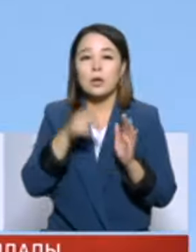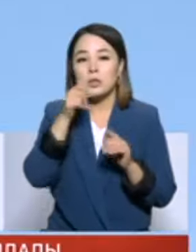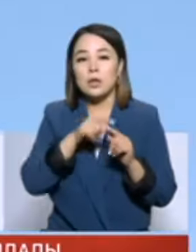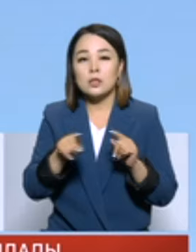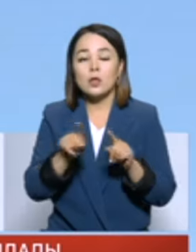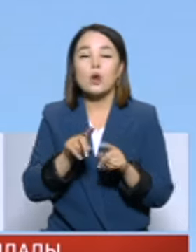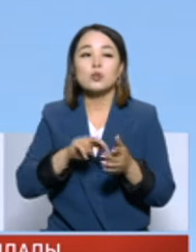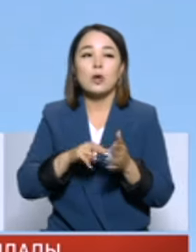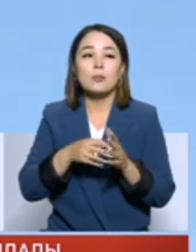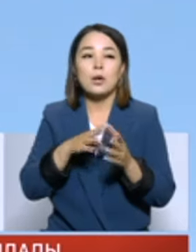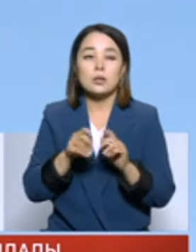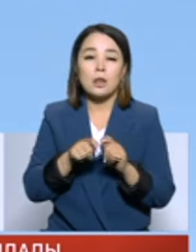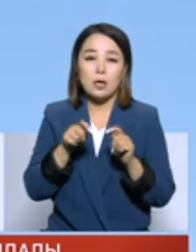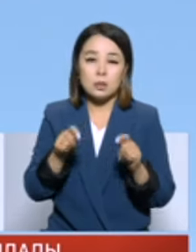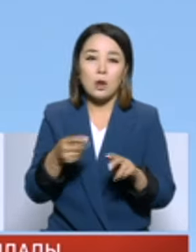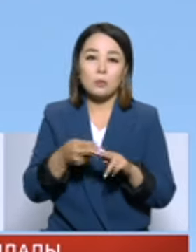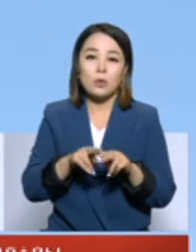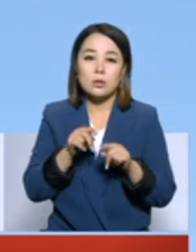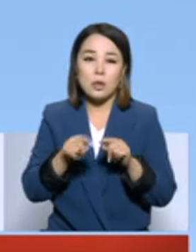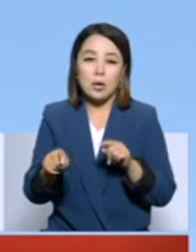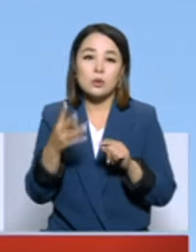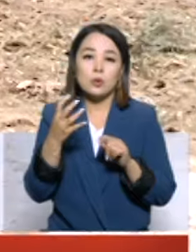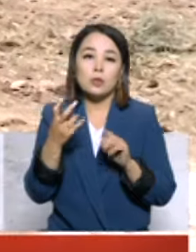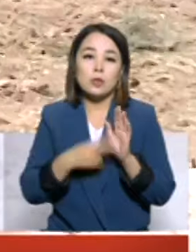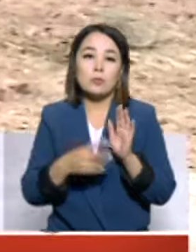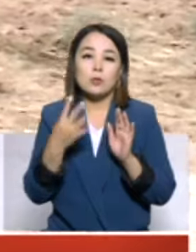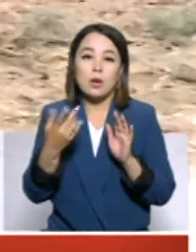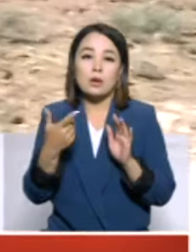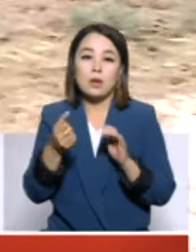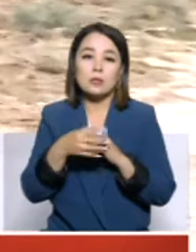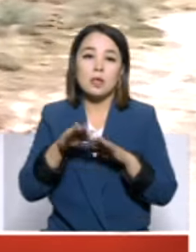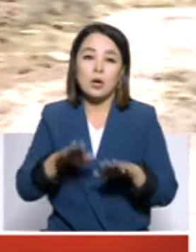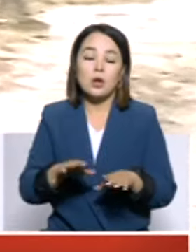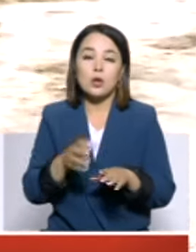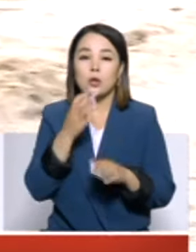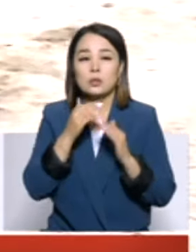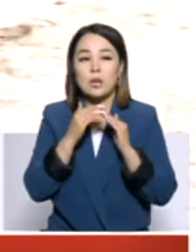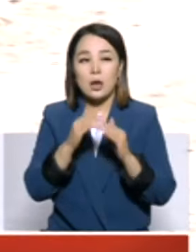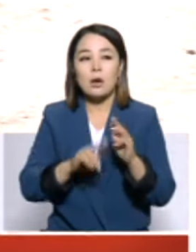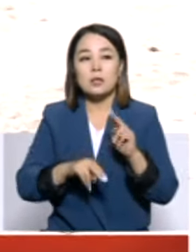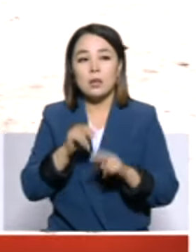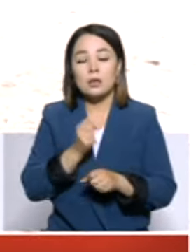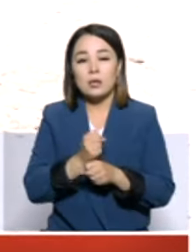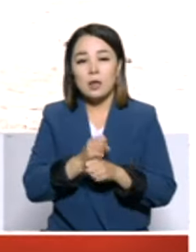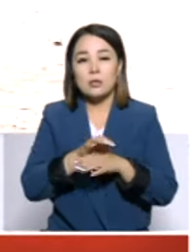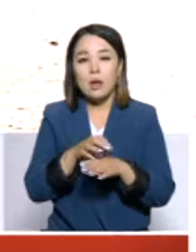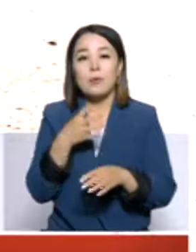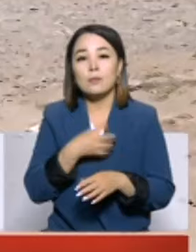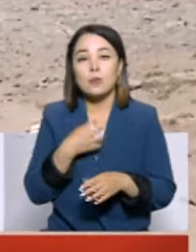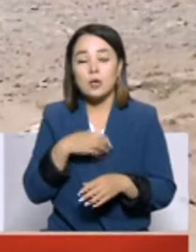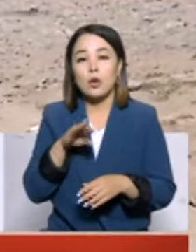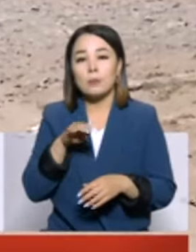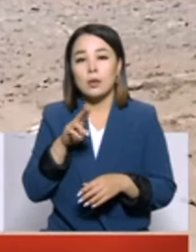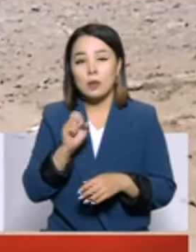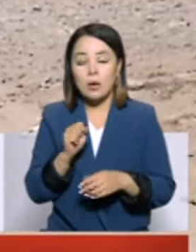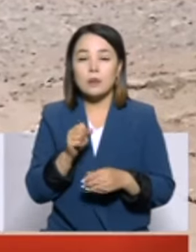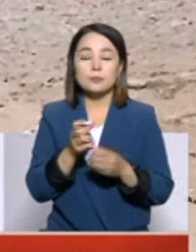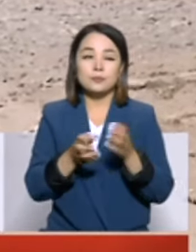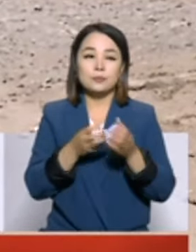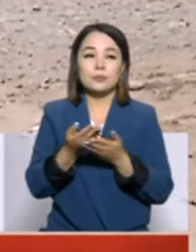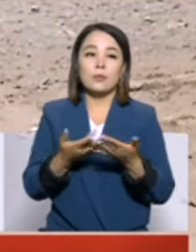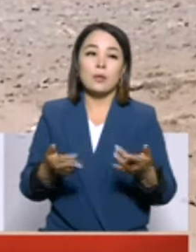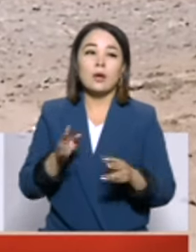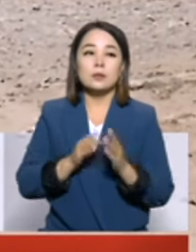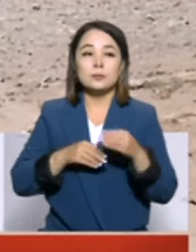жылдарға жоспарланып отыр. Бұл аралықта тағы 474 гектар жерге жылжай тұрғызылады. Мұнда негізінен тропикалық жемістер